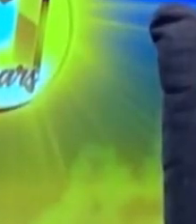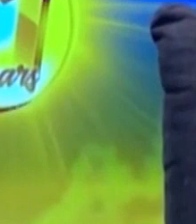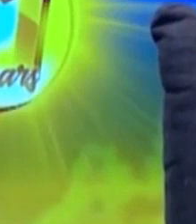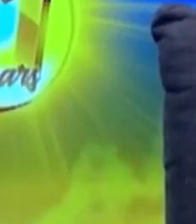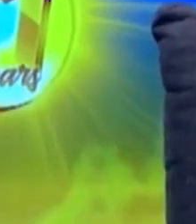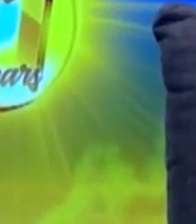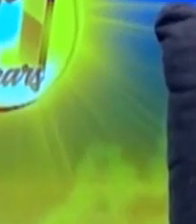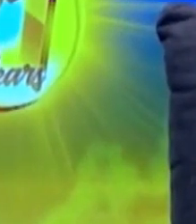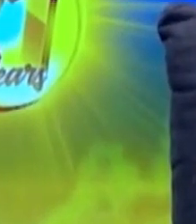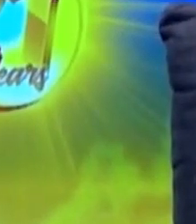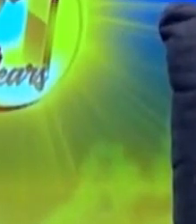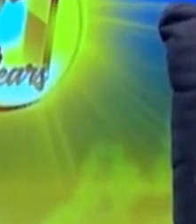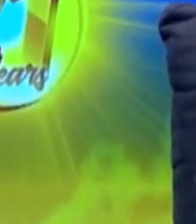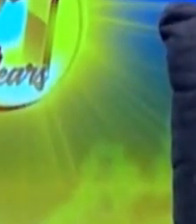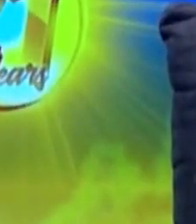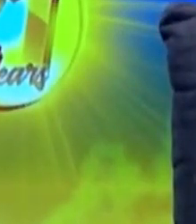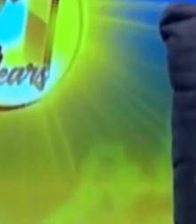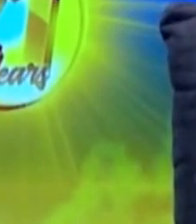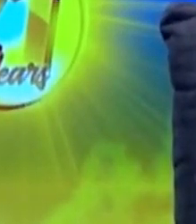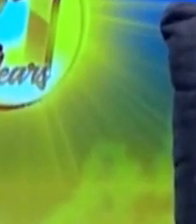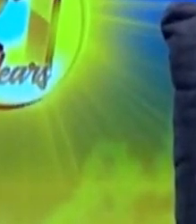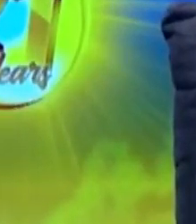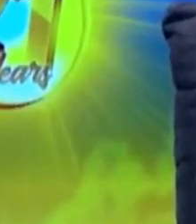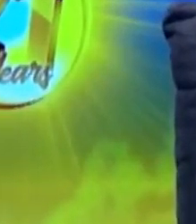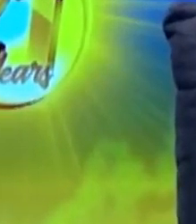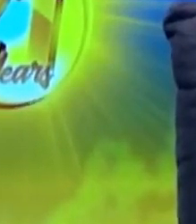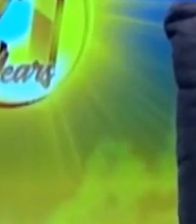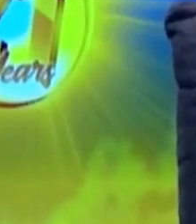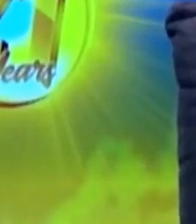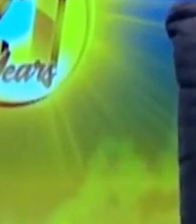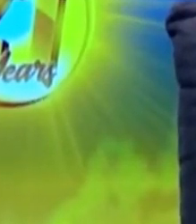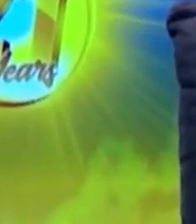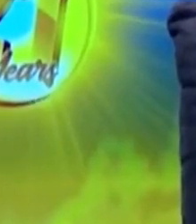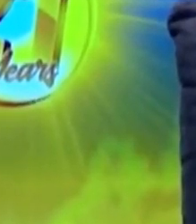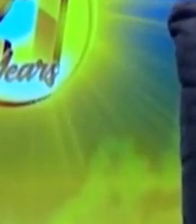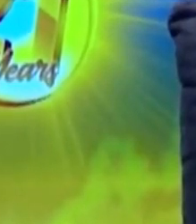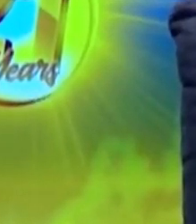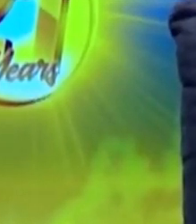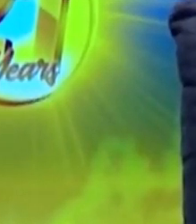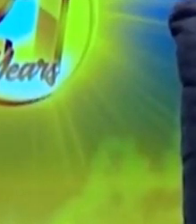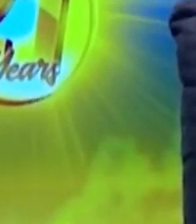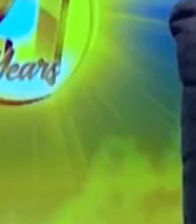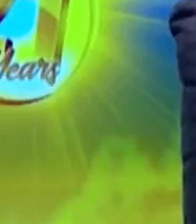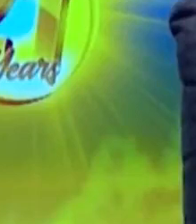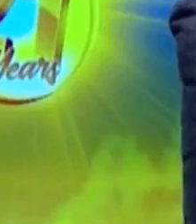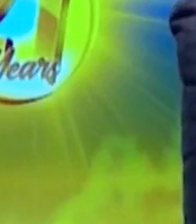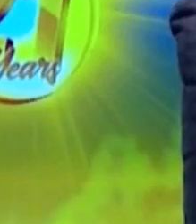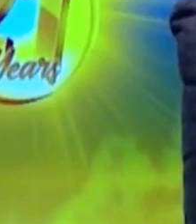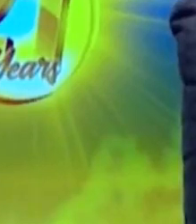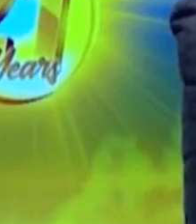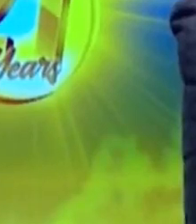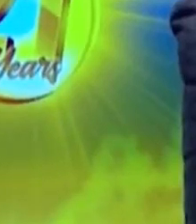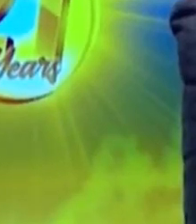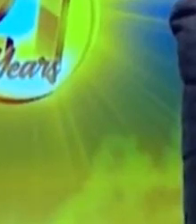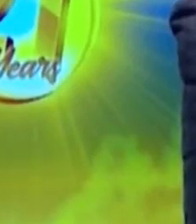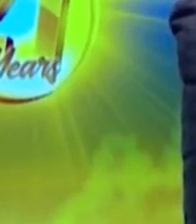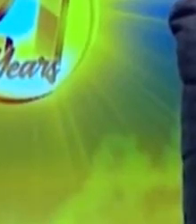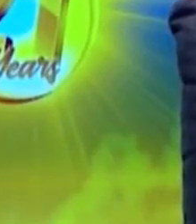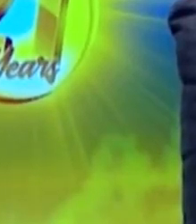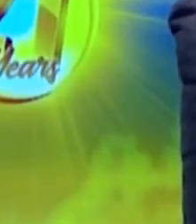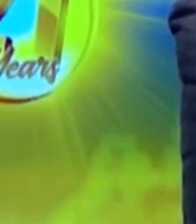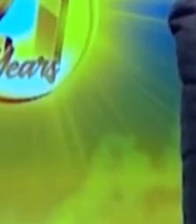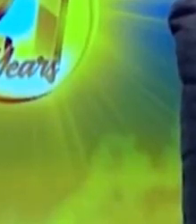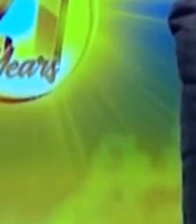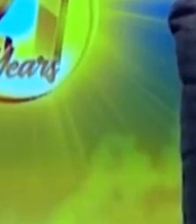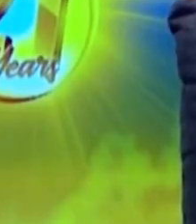sa mga balita. Panoorin lamang ang unang balita sa unang hirit at iba pang award-winning newscast sa youtube.com/GMA News. I-click